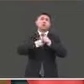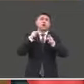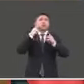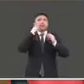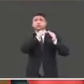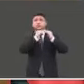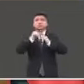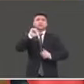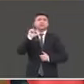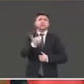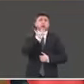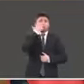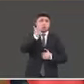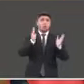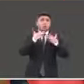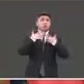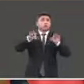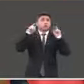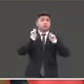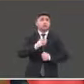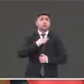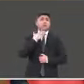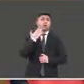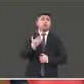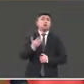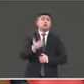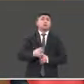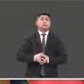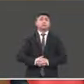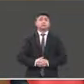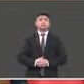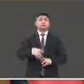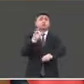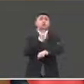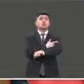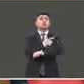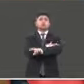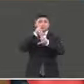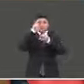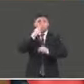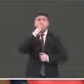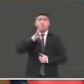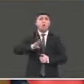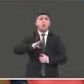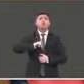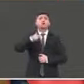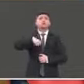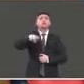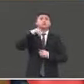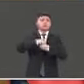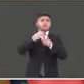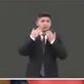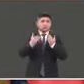standardında odalara dönüştük yurtlarda kalan öğrencilerimize